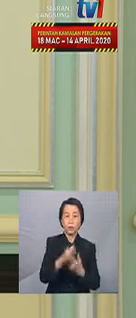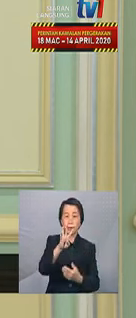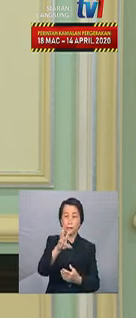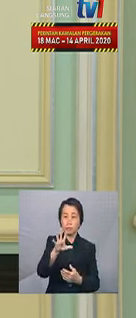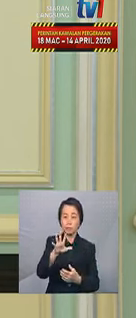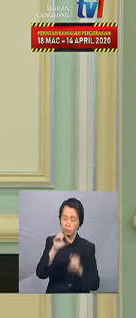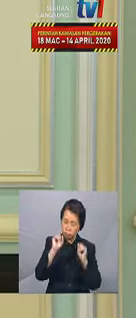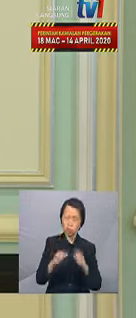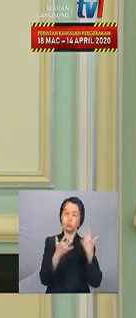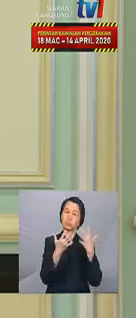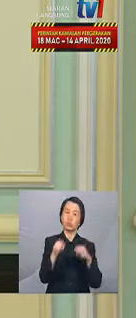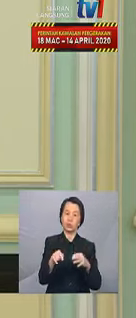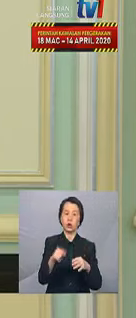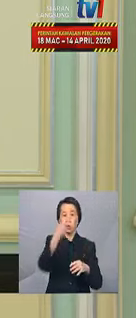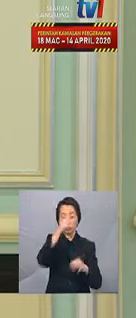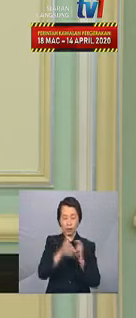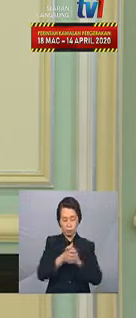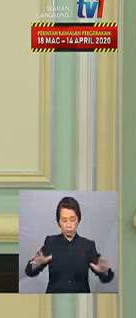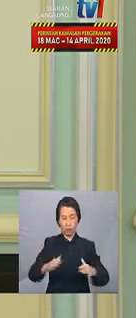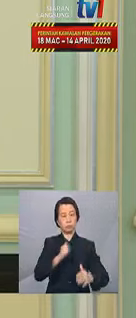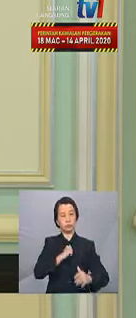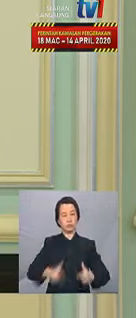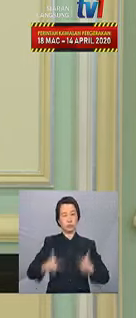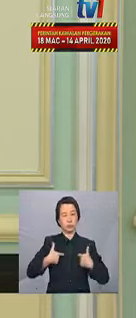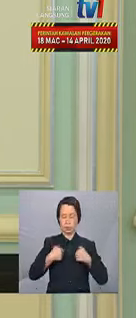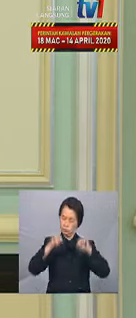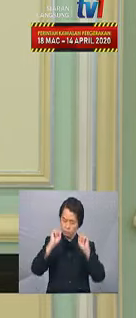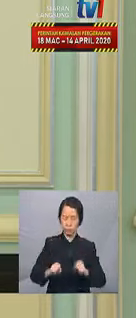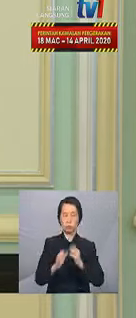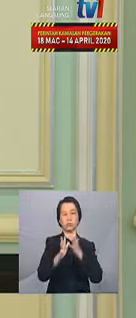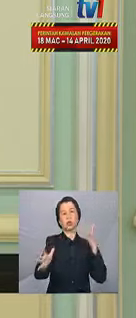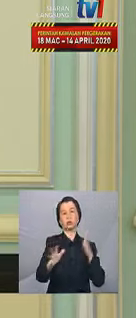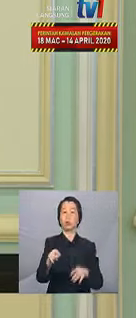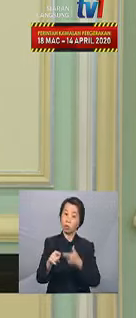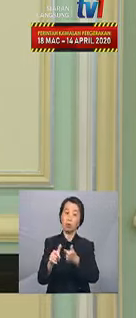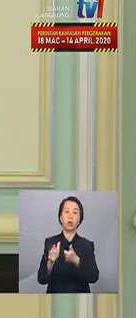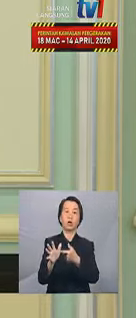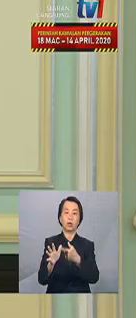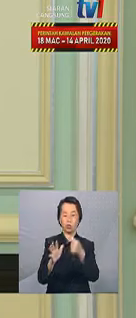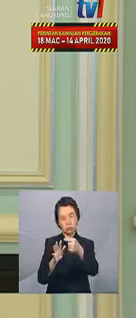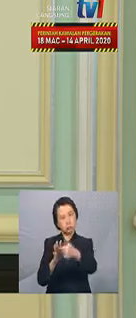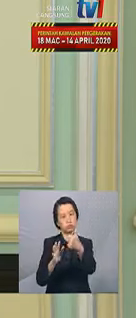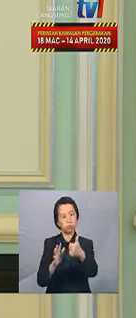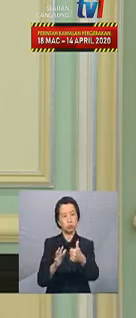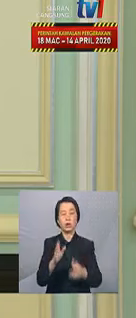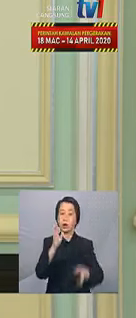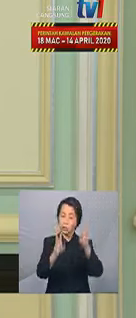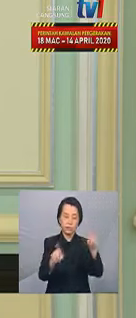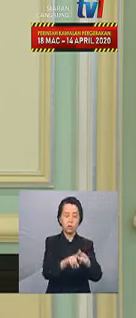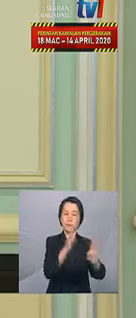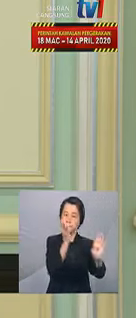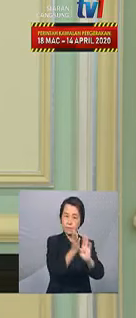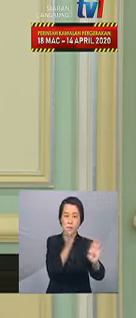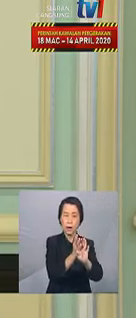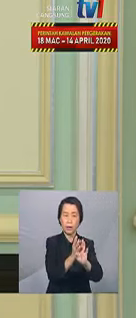kata bagi keselamatan nyawa saya sanggup untuk beratur dan sebagainya. Jadi sebab itulah walaupun di bank